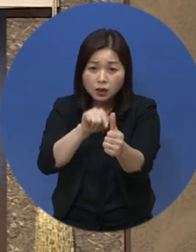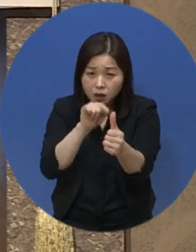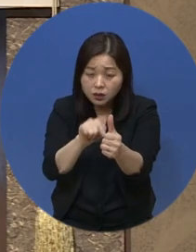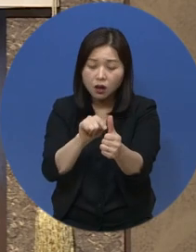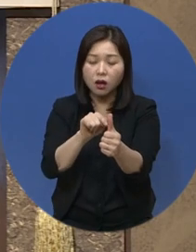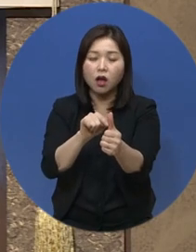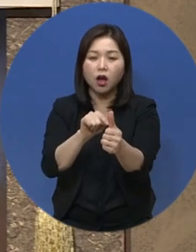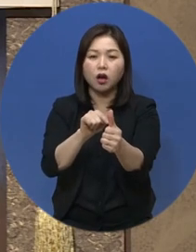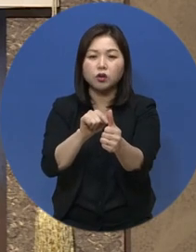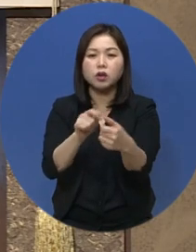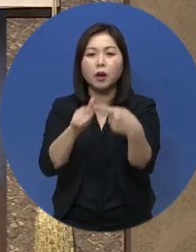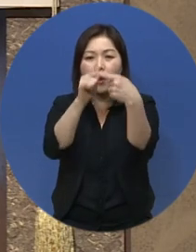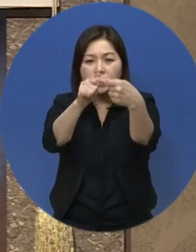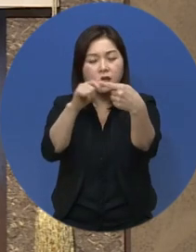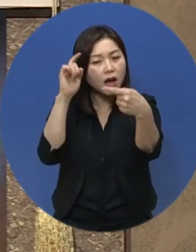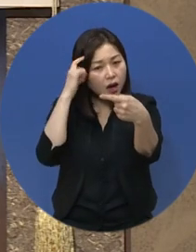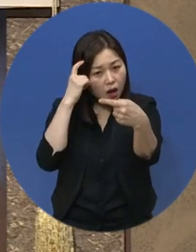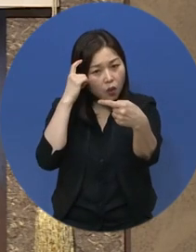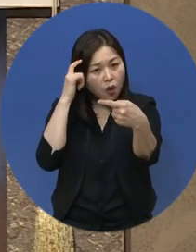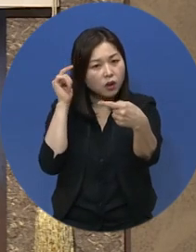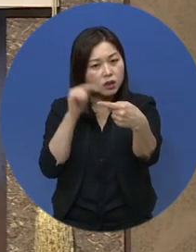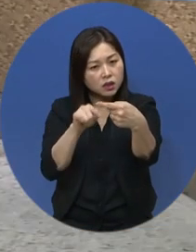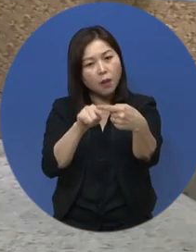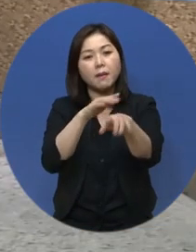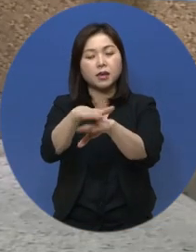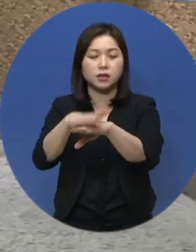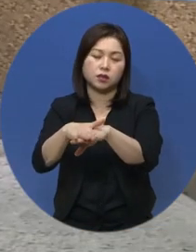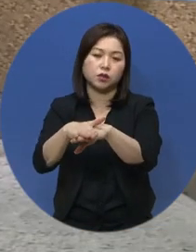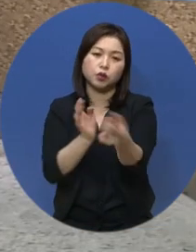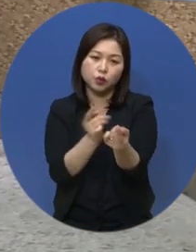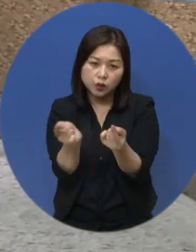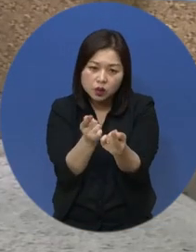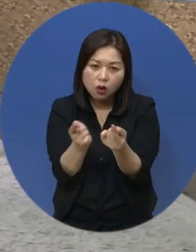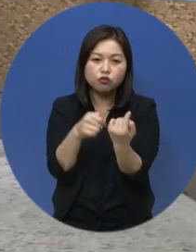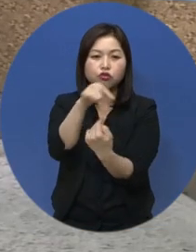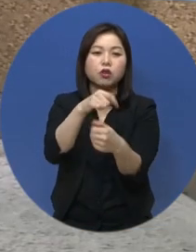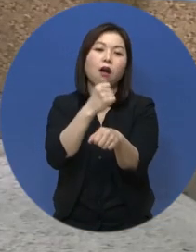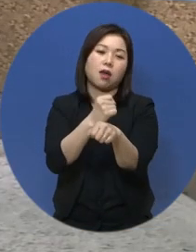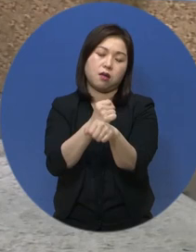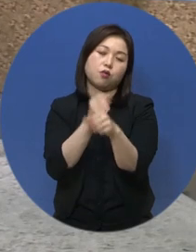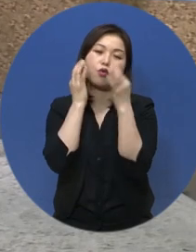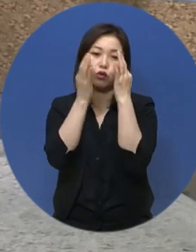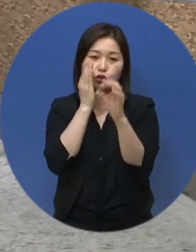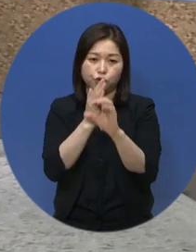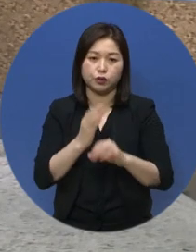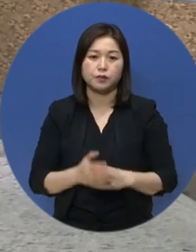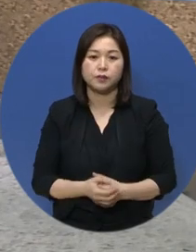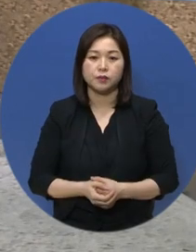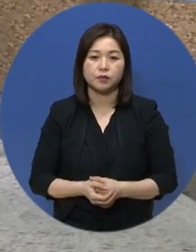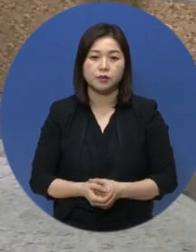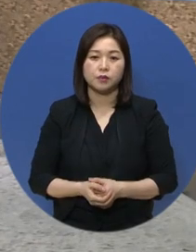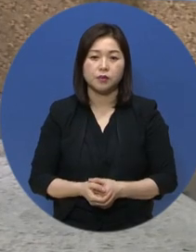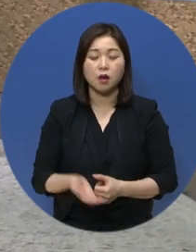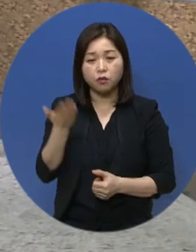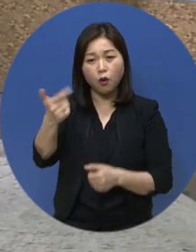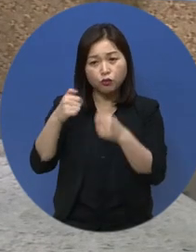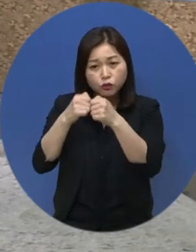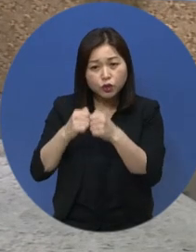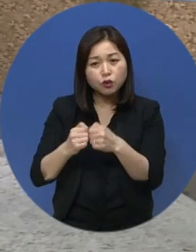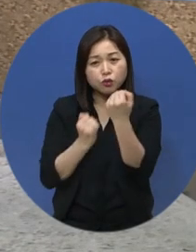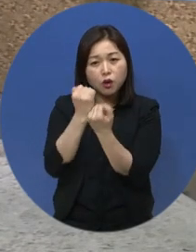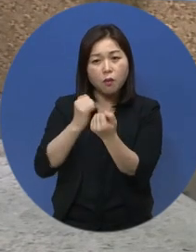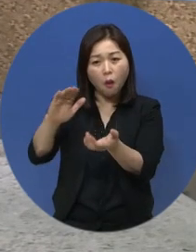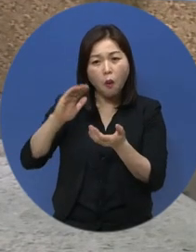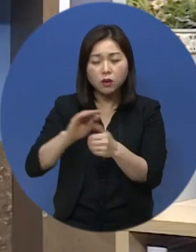있도록 그런 노력들을 준비하고 있습니다. 네. 네. 이제 말씀해 주신 것처럼 저도 설명을 굉장히 구체적으로 잘 해주셨음에도 네네.